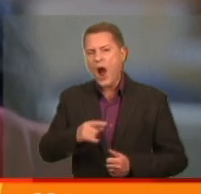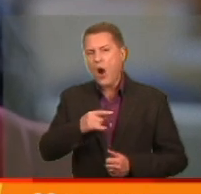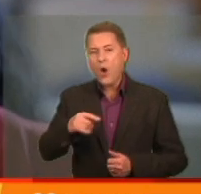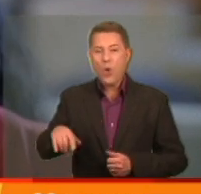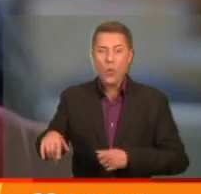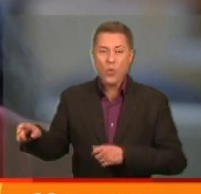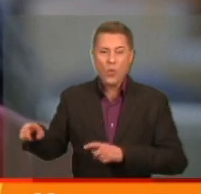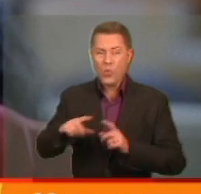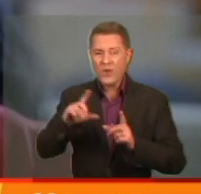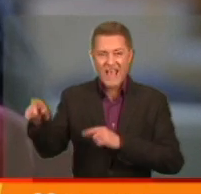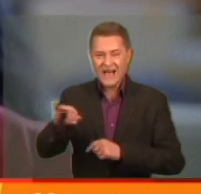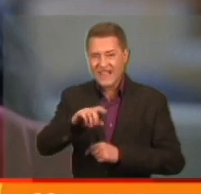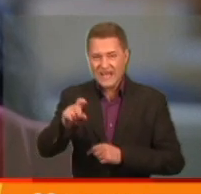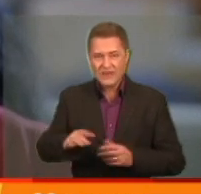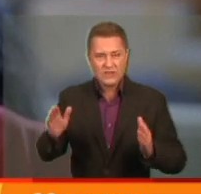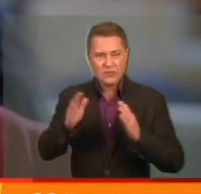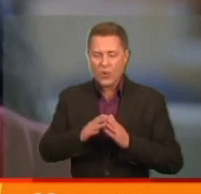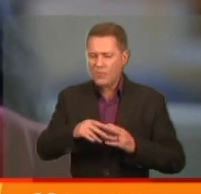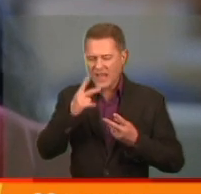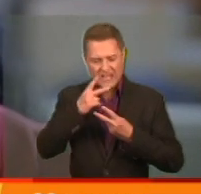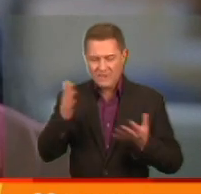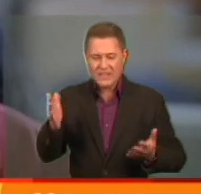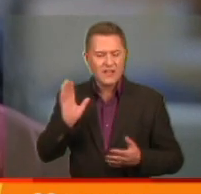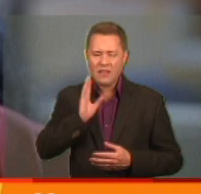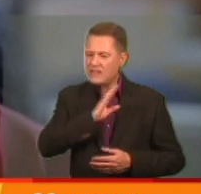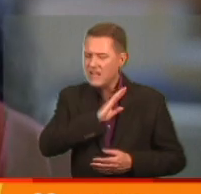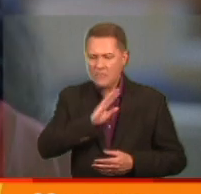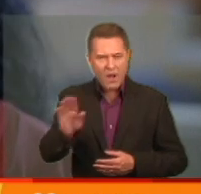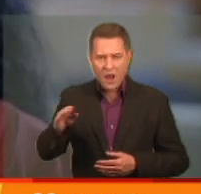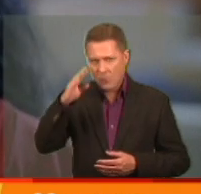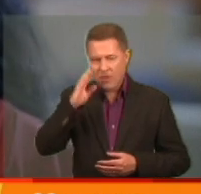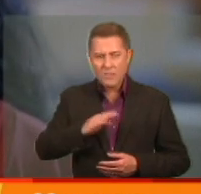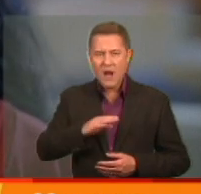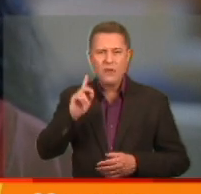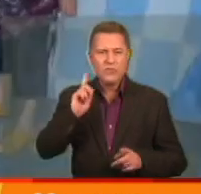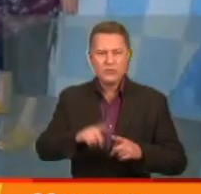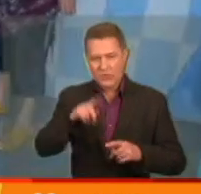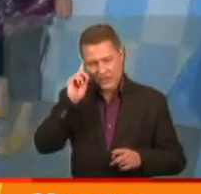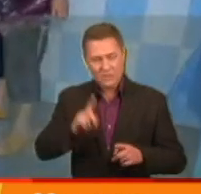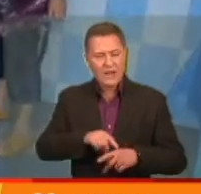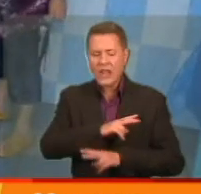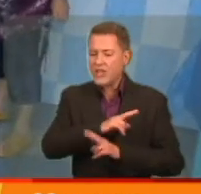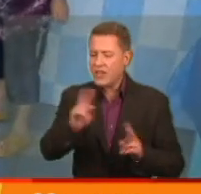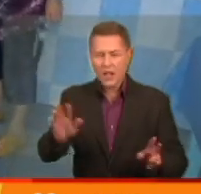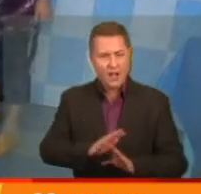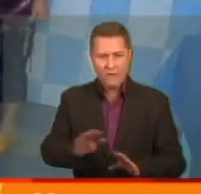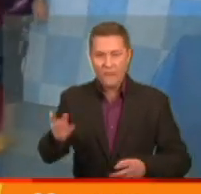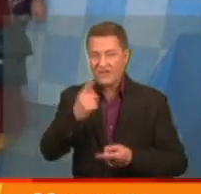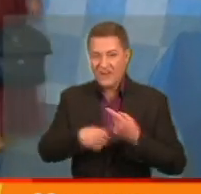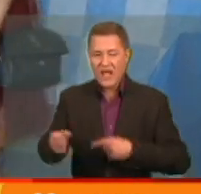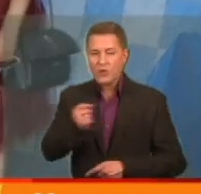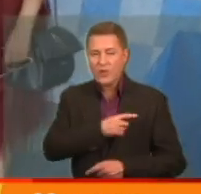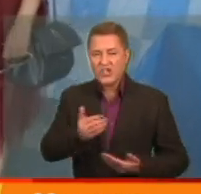сегодняшнего дня я как не видела ни маму, ни папу, ни сестры, ни брата, никого. Вертається до Одеси,